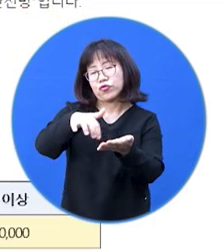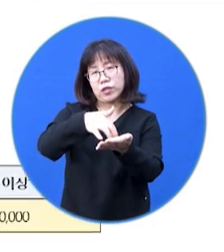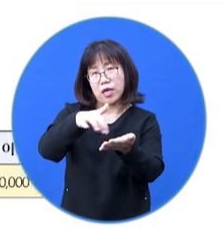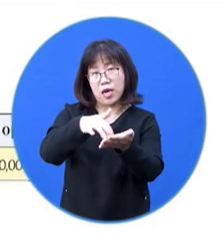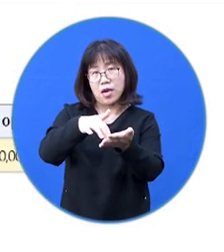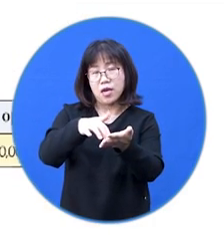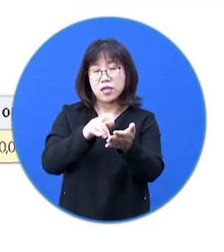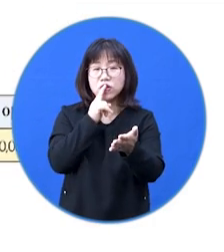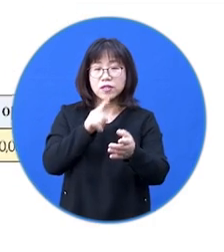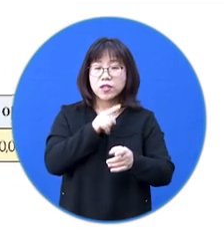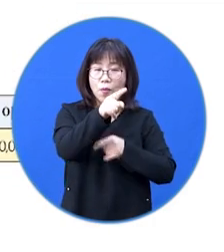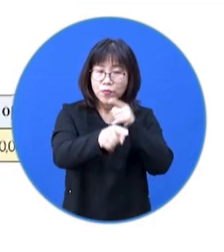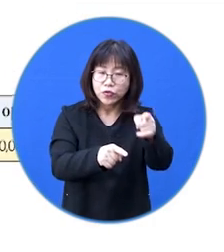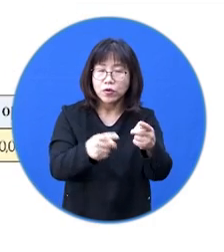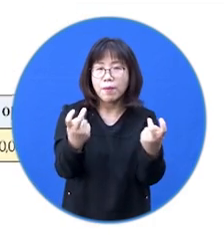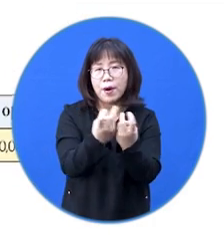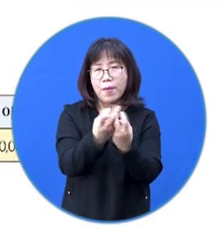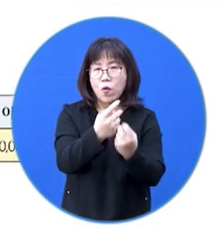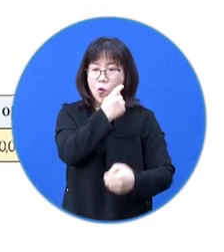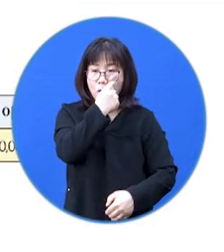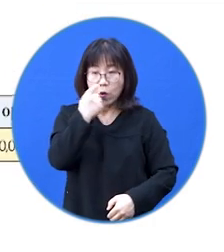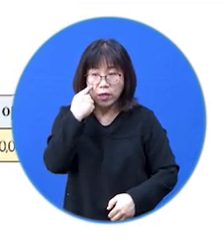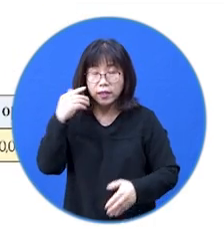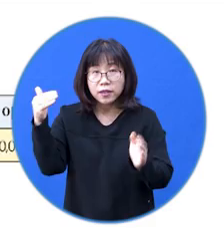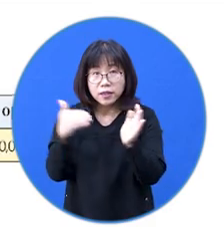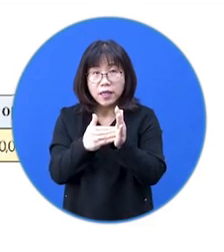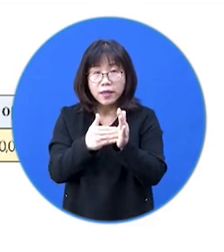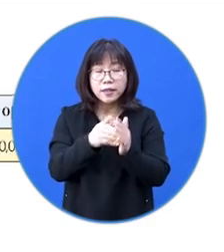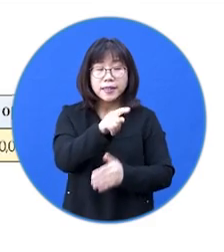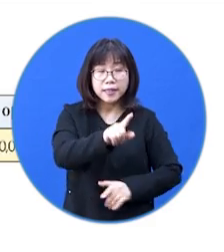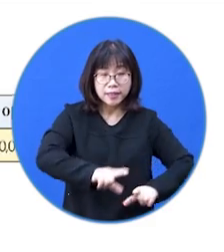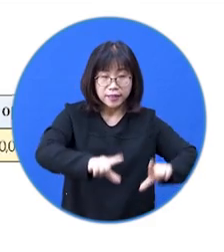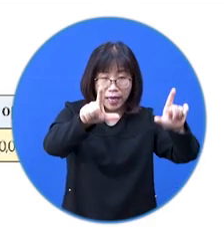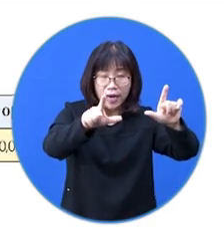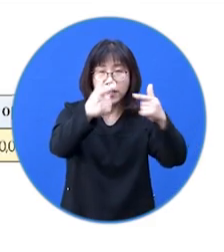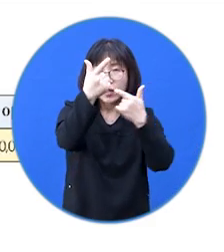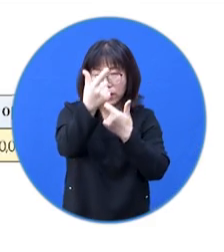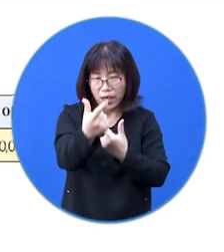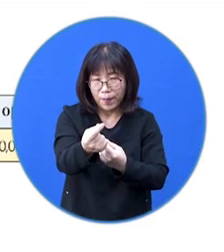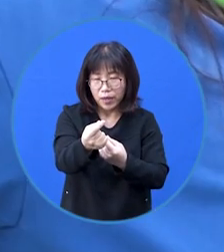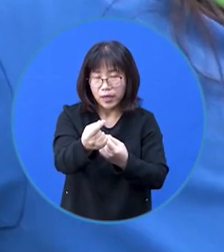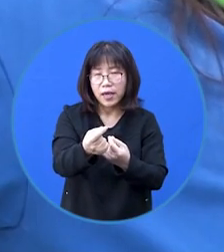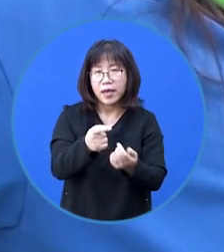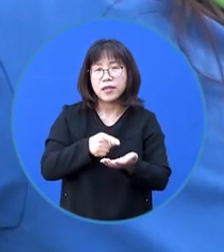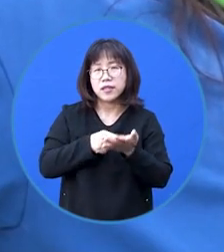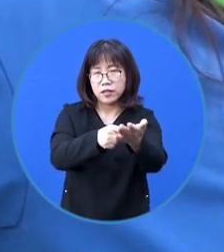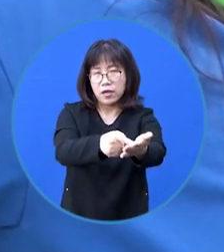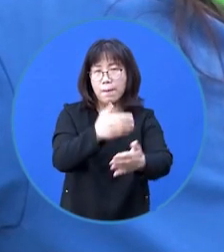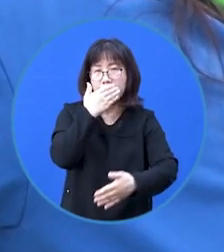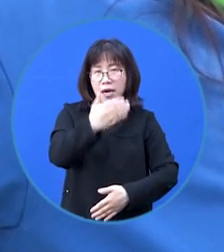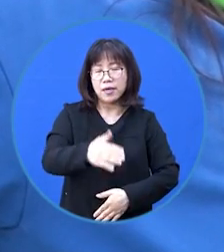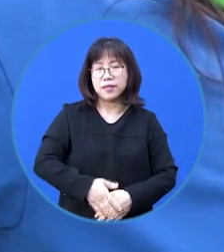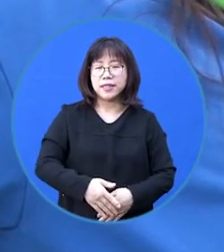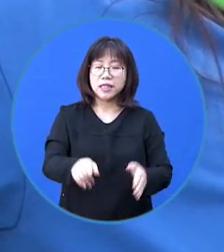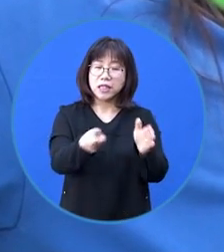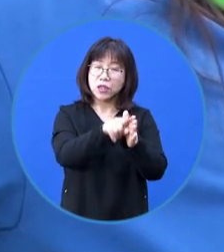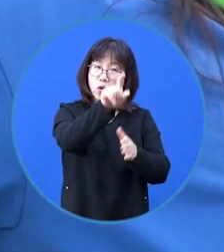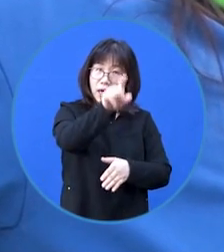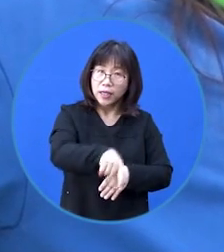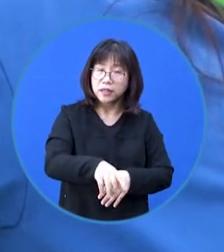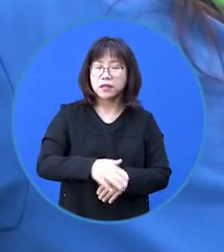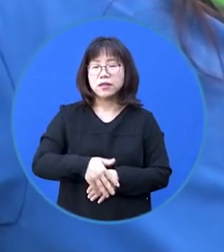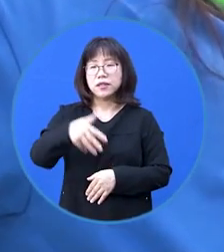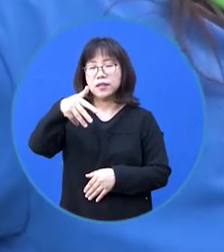방법 을 확인한 후 지급 수단에 따라 일자와 방법에 맞게 하면 됩니다 신용카드와 체크카드는